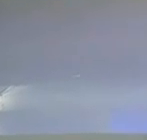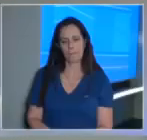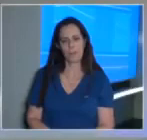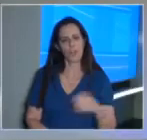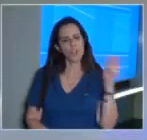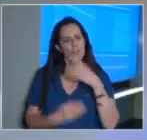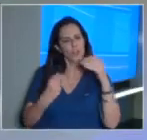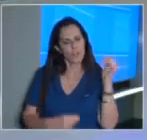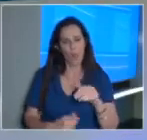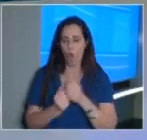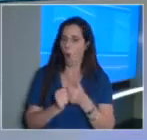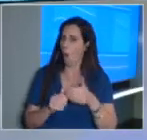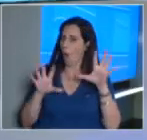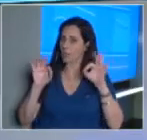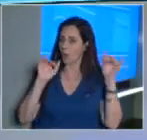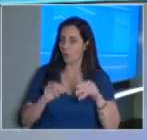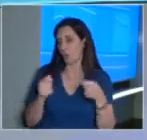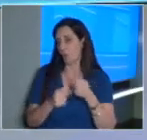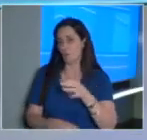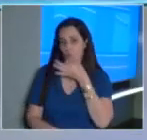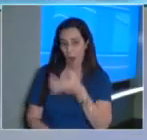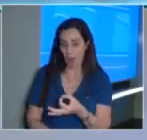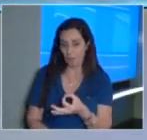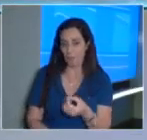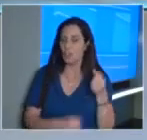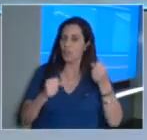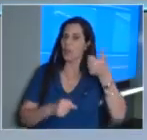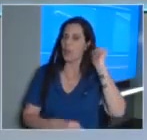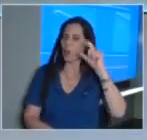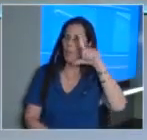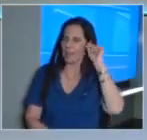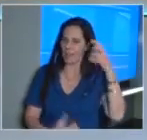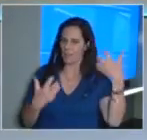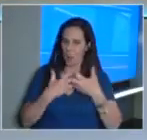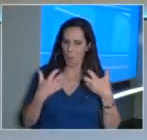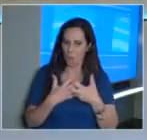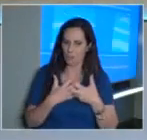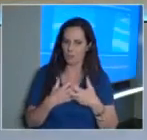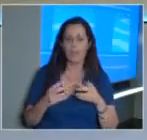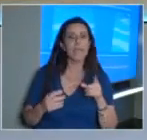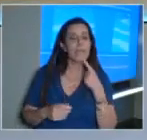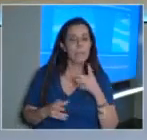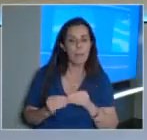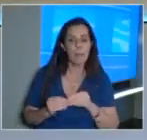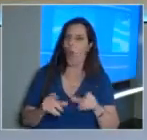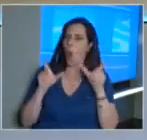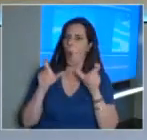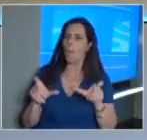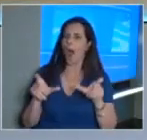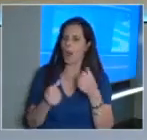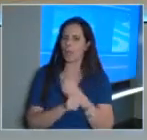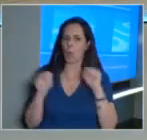שבוע טוב לאלפים, או לעשרות אלפים, תלוי את מי שואלים, שהפגינו אתמול ברחבת המוזיאון בתל אביב, תחת הכותרת חומת